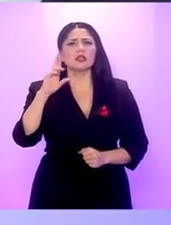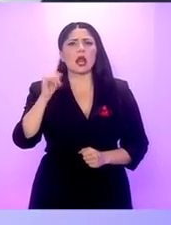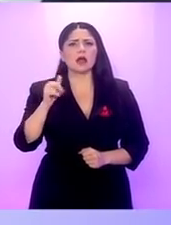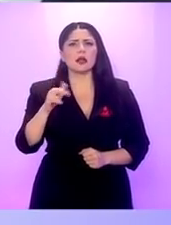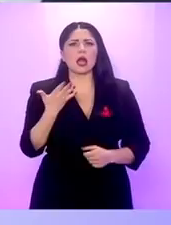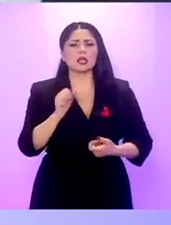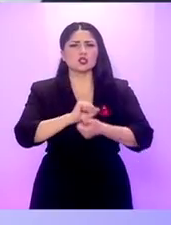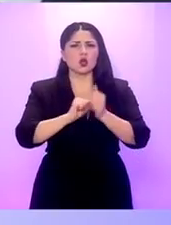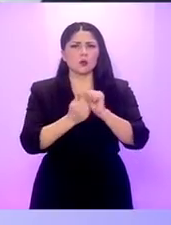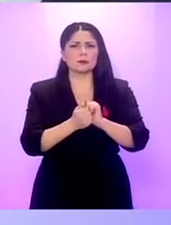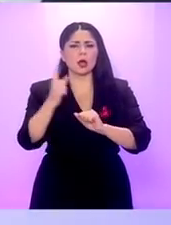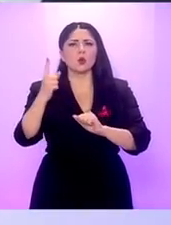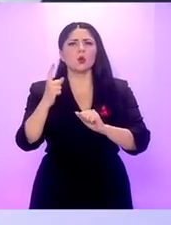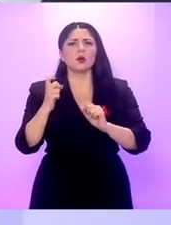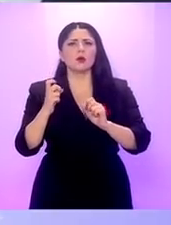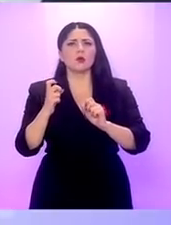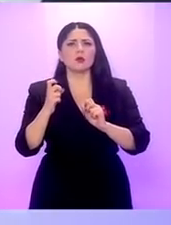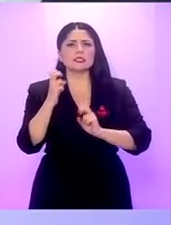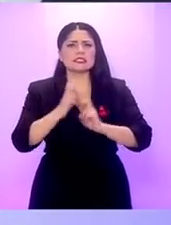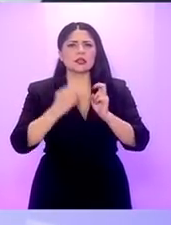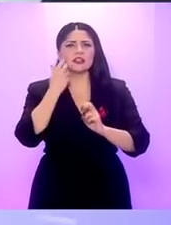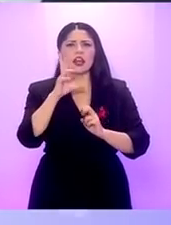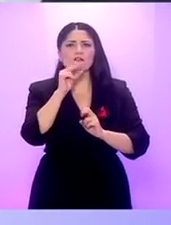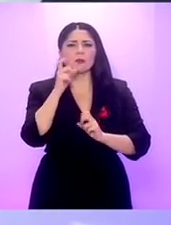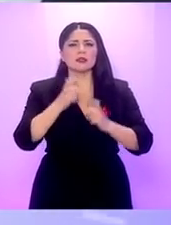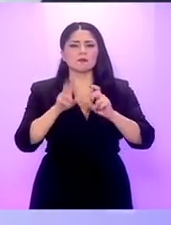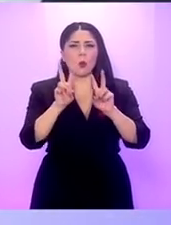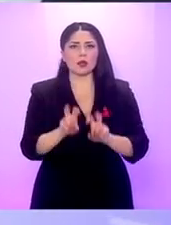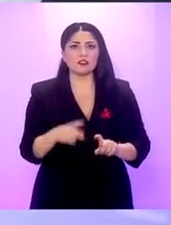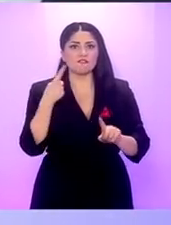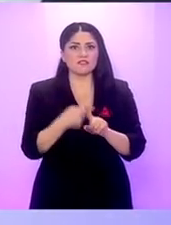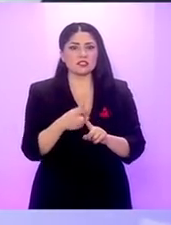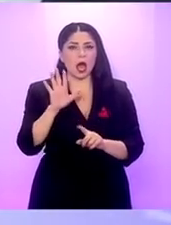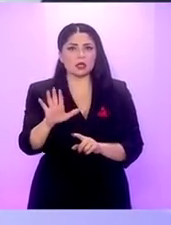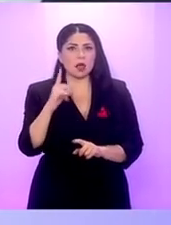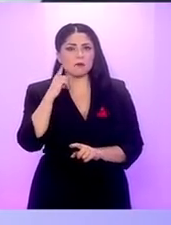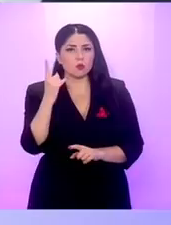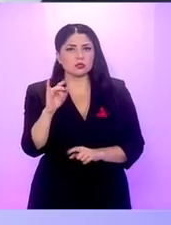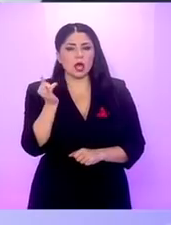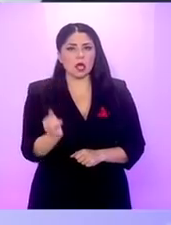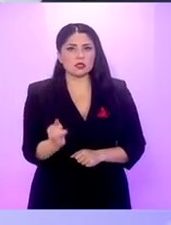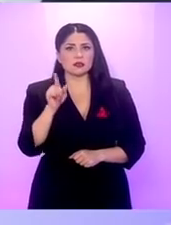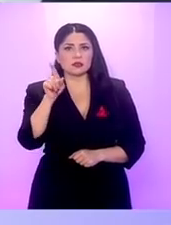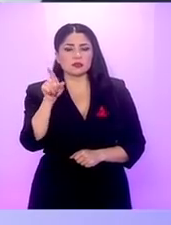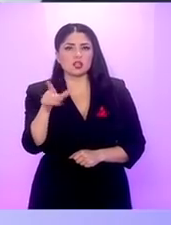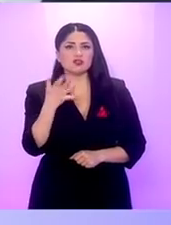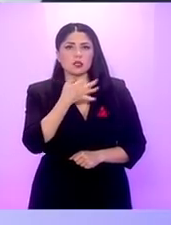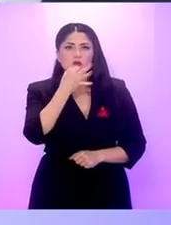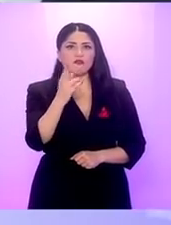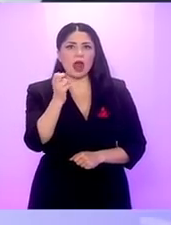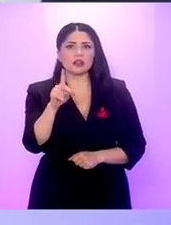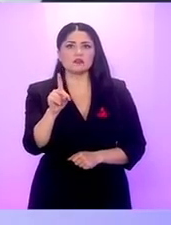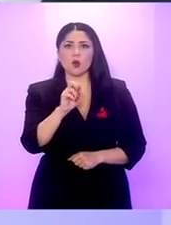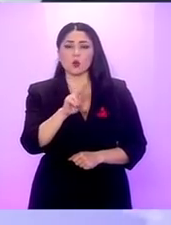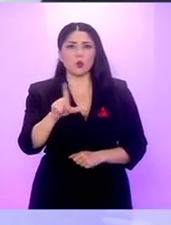bătea cu sistemul atunci când era o chestiune legată de o anchetă. Exact asta am auzit astăzi de la Vlad Voiculescu. Nu mă